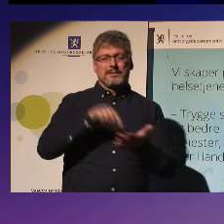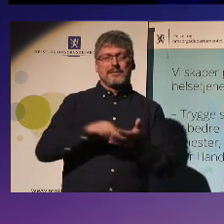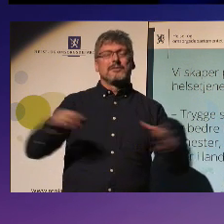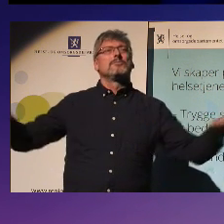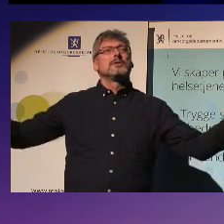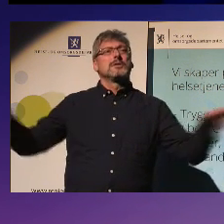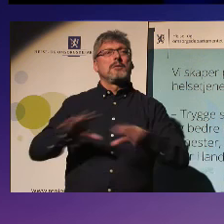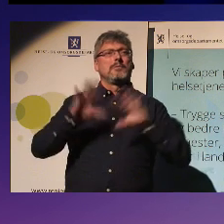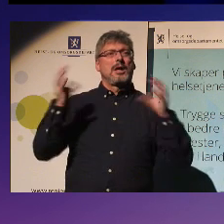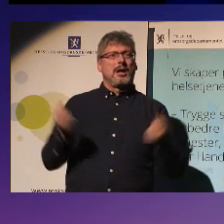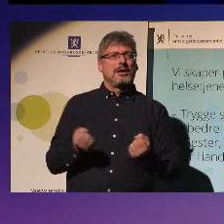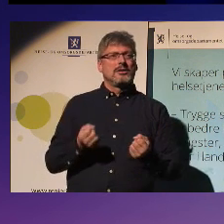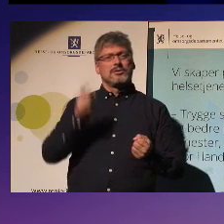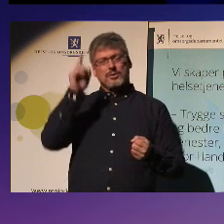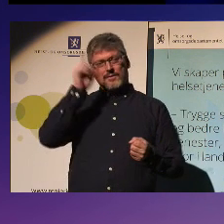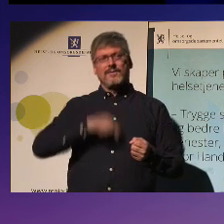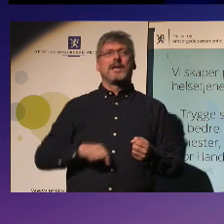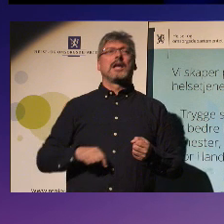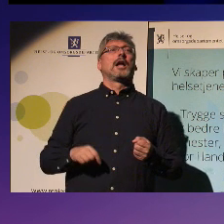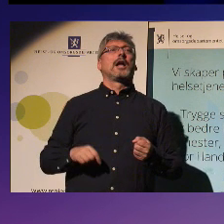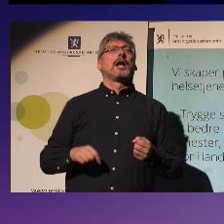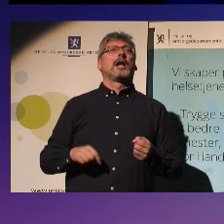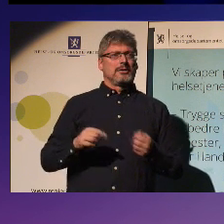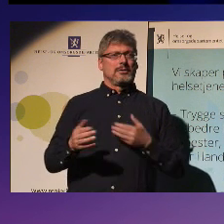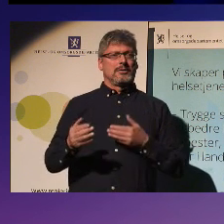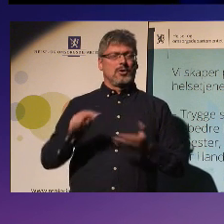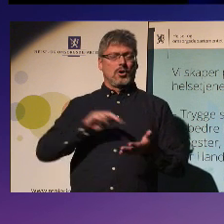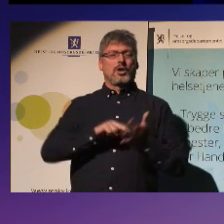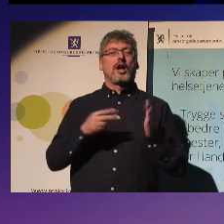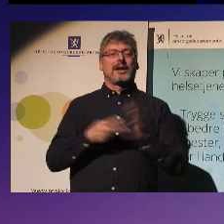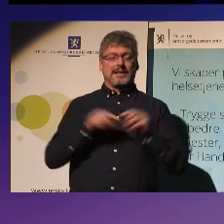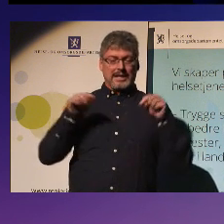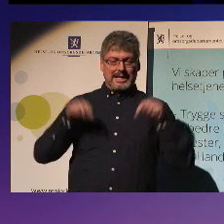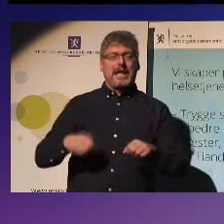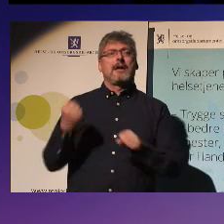blir håndterlig for oss. Så det er noe vi jobber med nå.